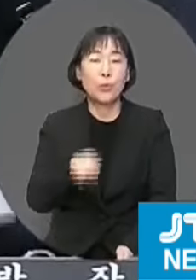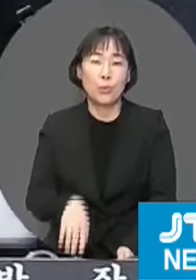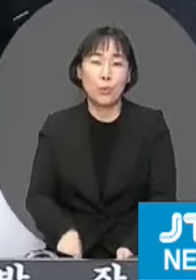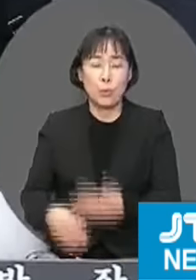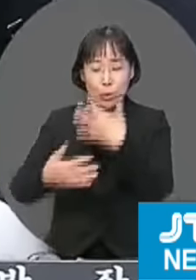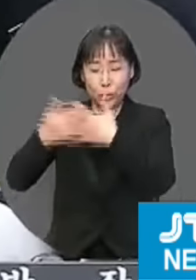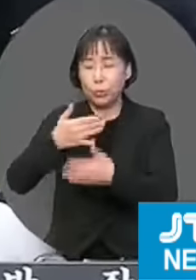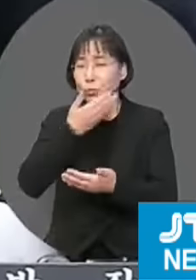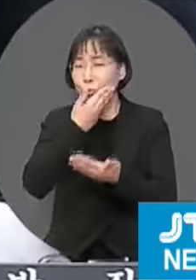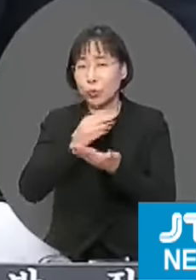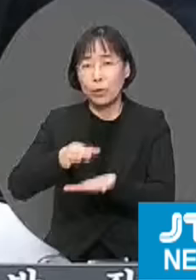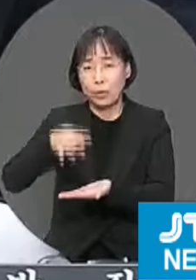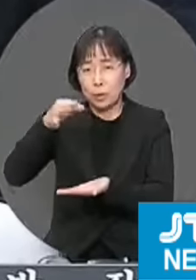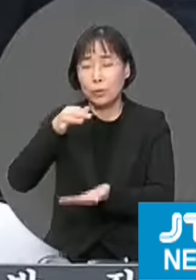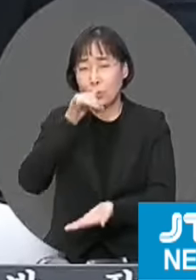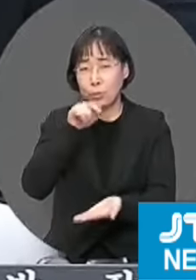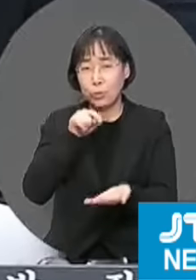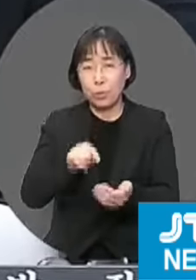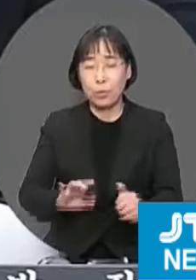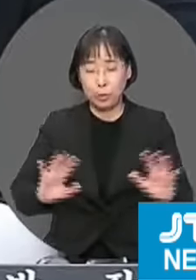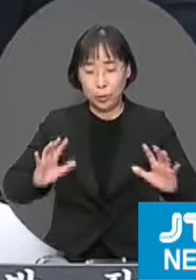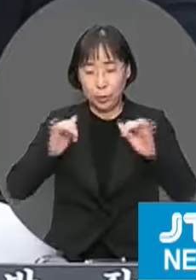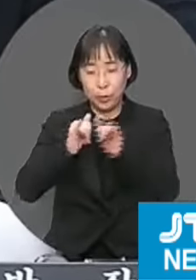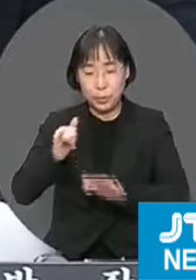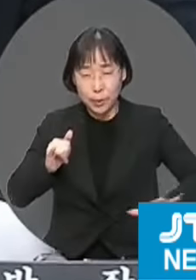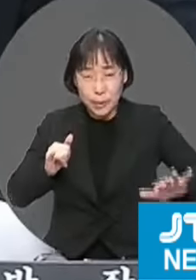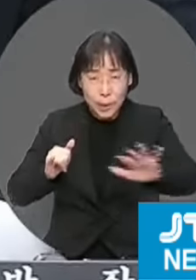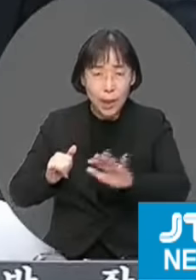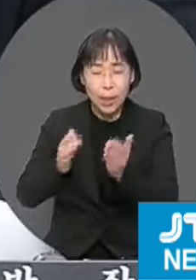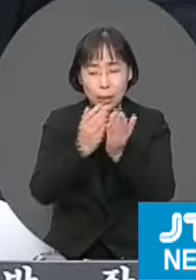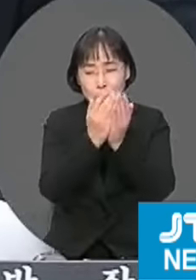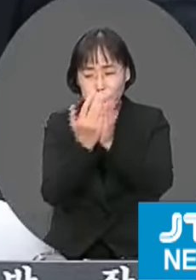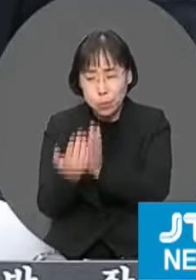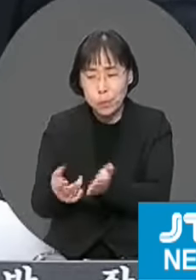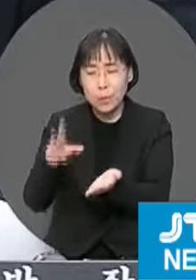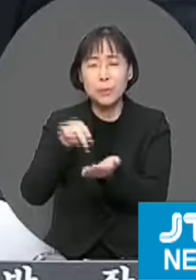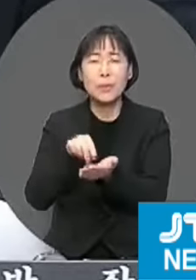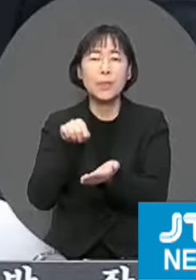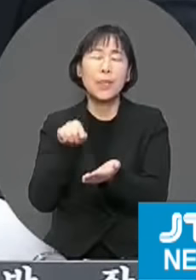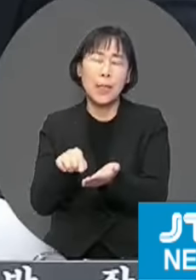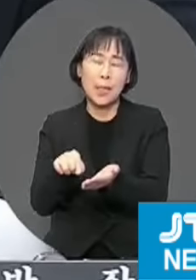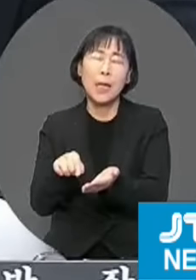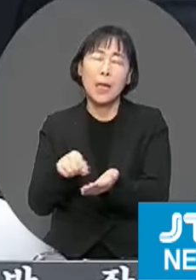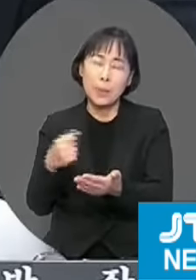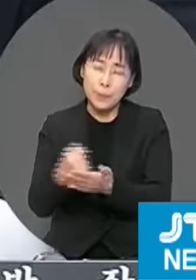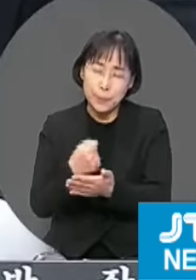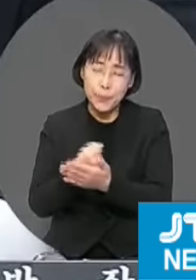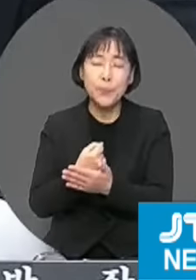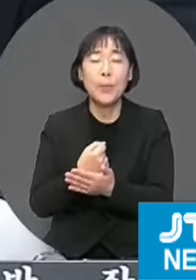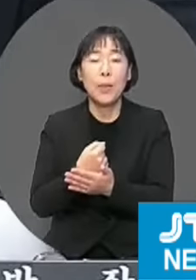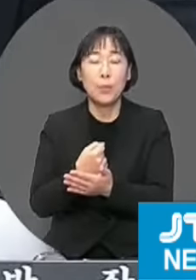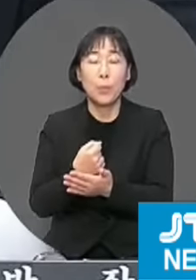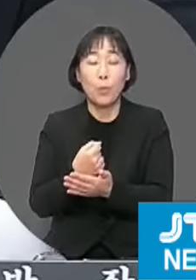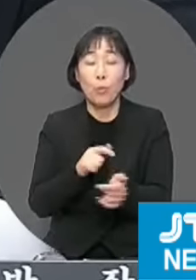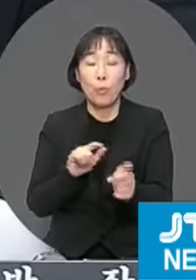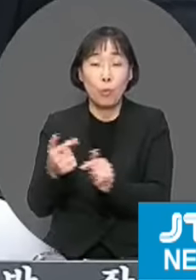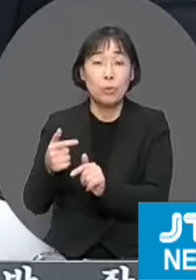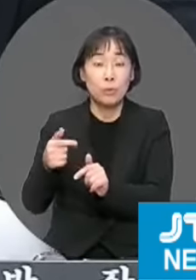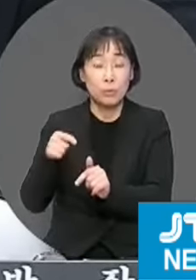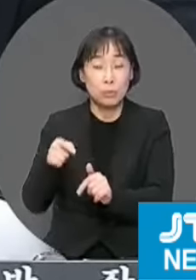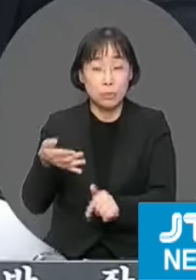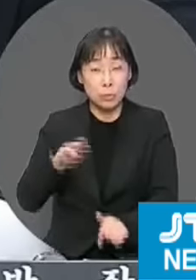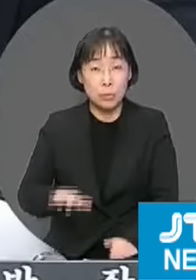우리나라 국민뿐만 아니라 전 세계 누구라도 그 참사에 대해서 기억하고 추모하는 영상물을 또 2차 제작물 만들 수 있는 것이고 필요한데 왜